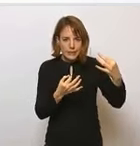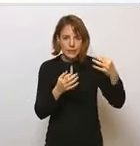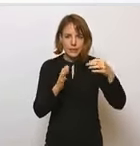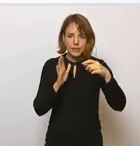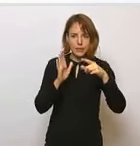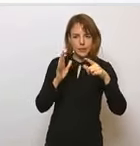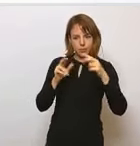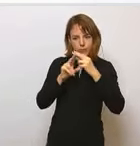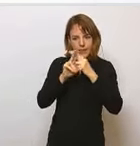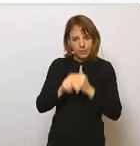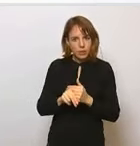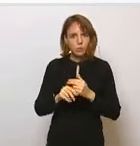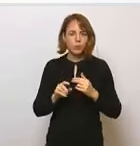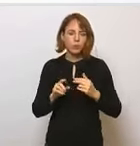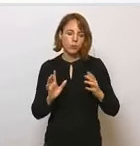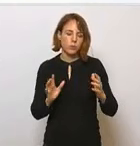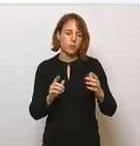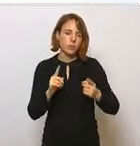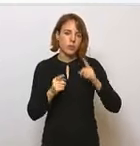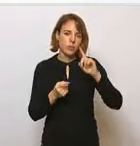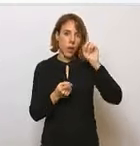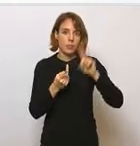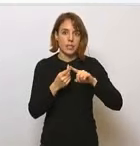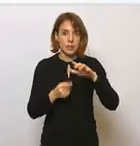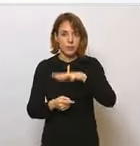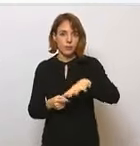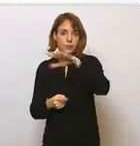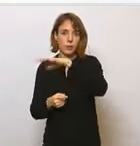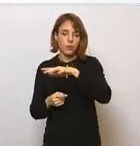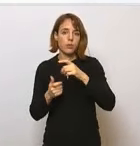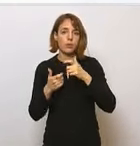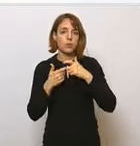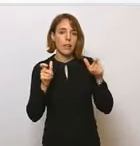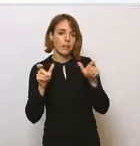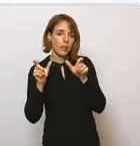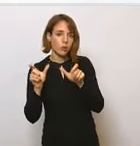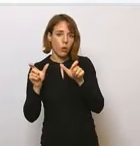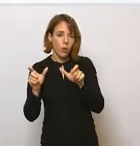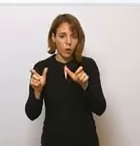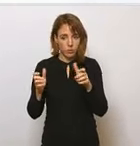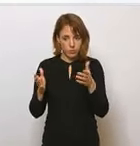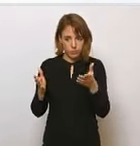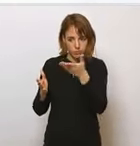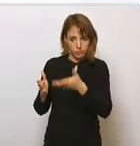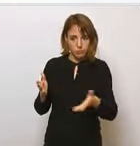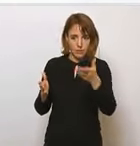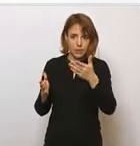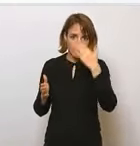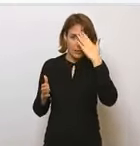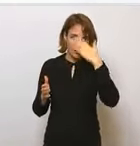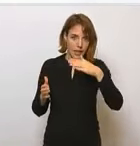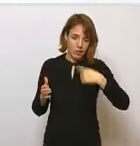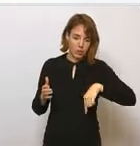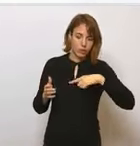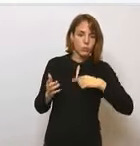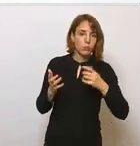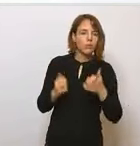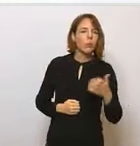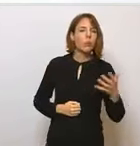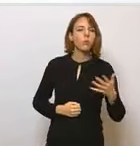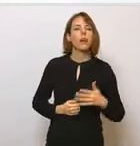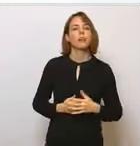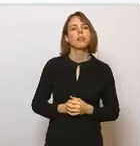pour que ces contrôleurs d'accès vraiment savent ce qu'on attend d'eux. Mais je pense que si nous essayons